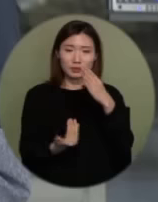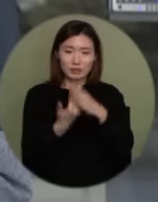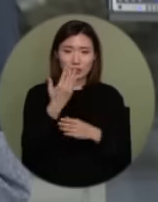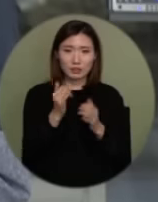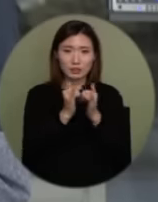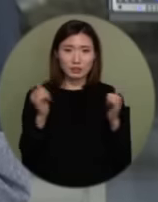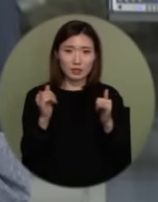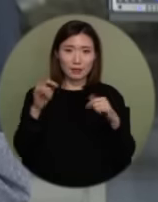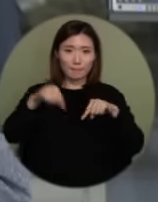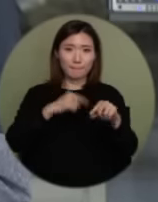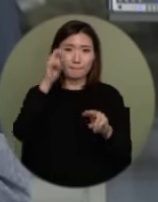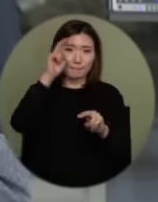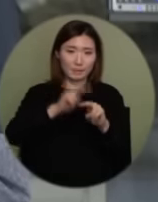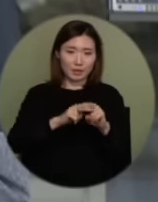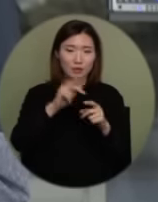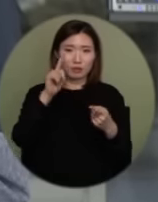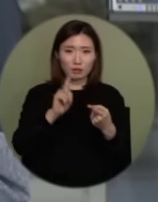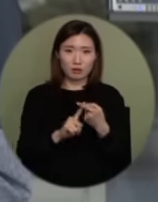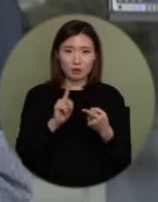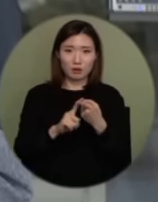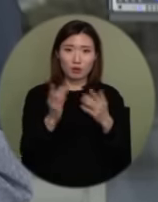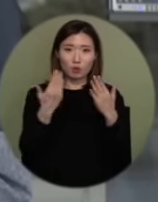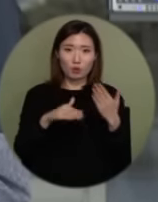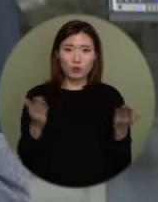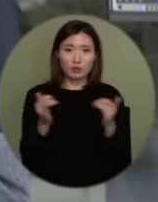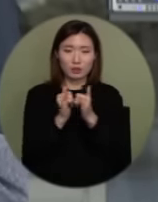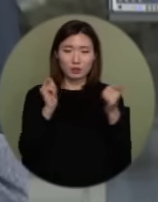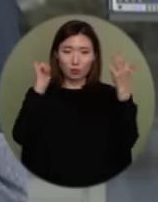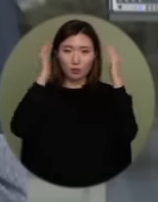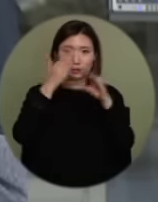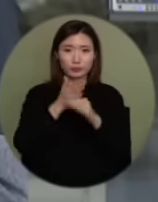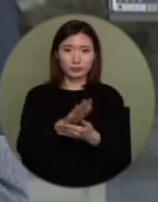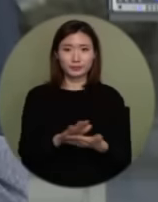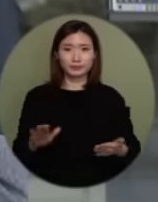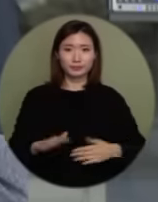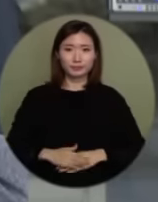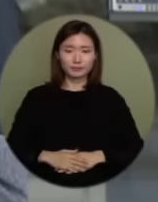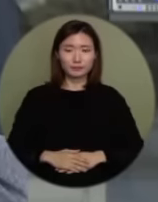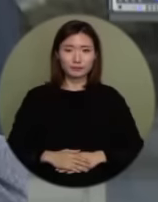문제로 공직사회가 술렁이고 있습니다. 서울 경기 케이블 TV 김정필입니다.